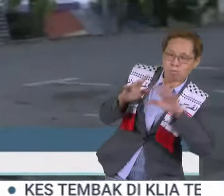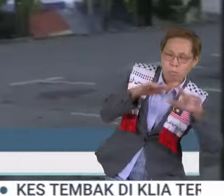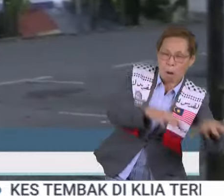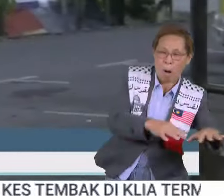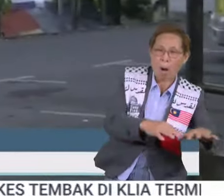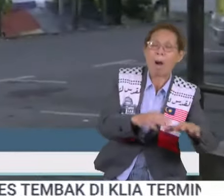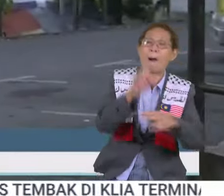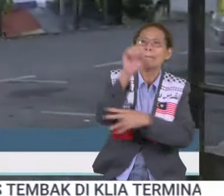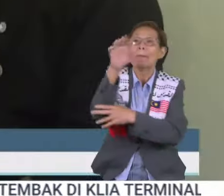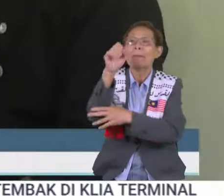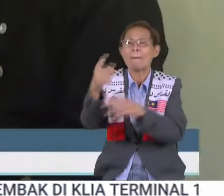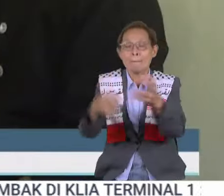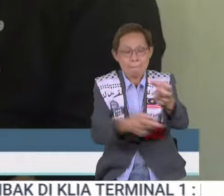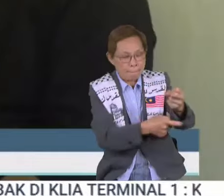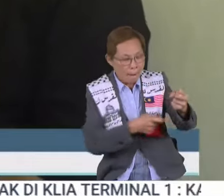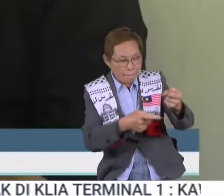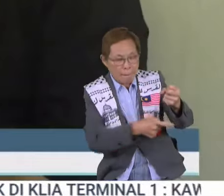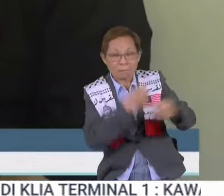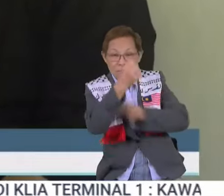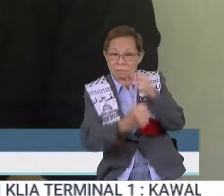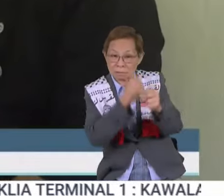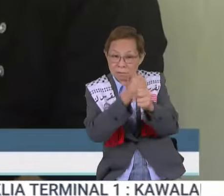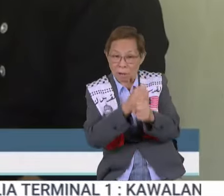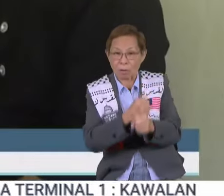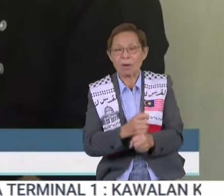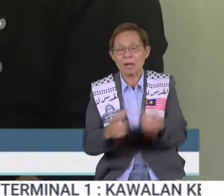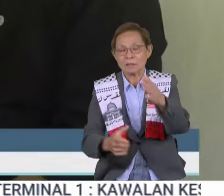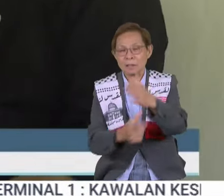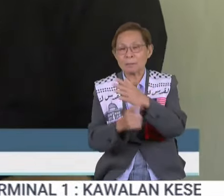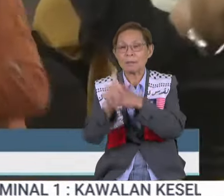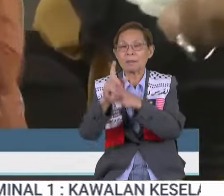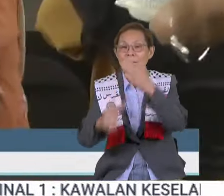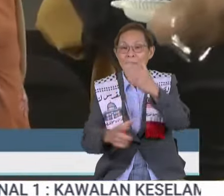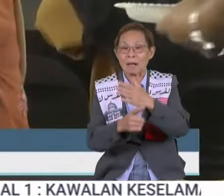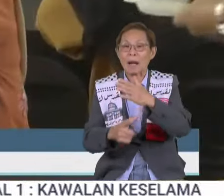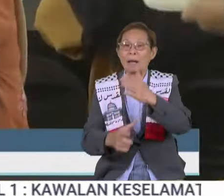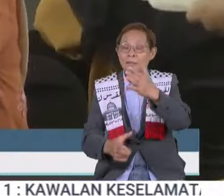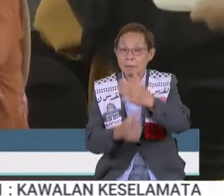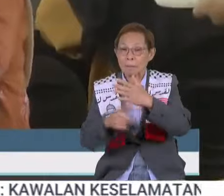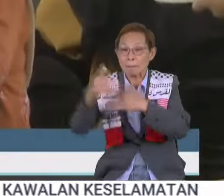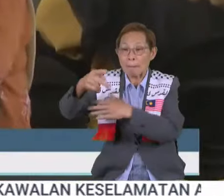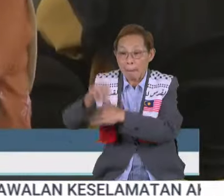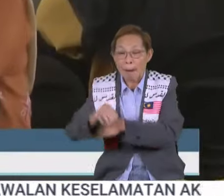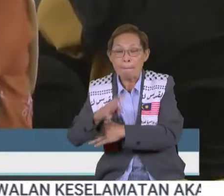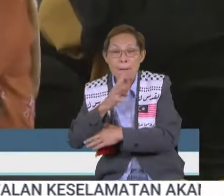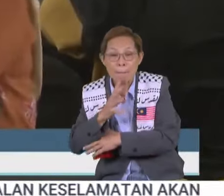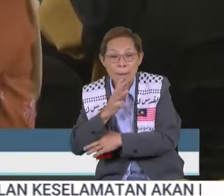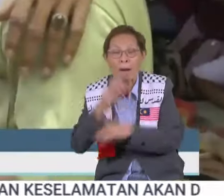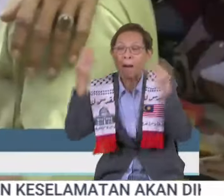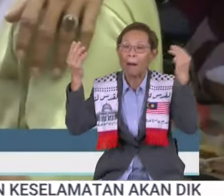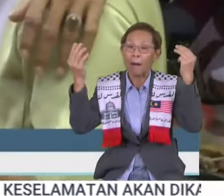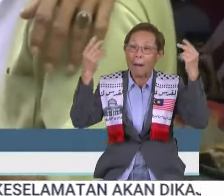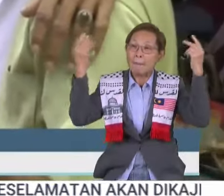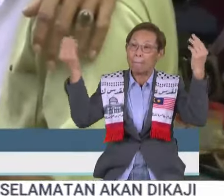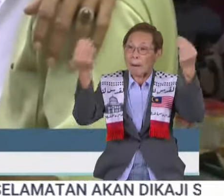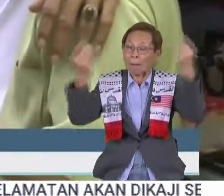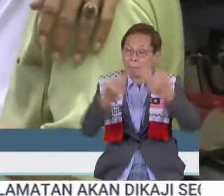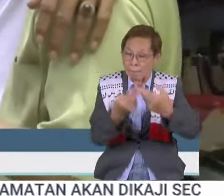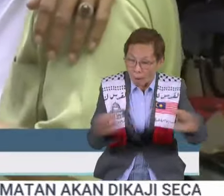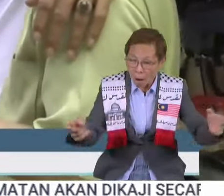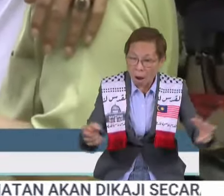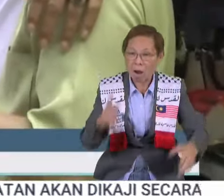ini. Timbalan Ketua Menteri Datuk Seri Panglima Dr. Joachim Gun Salam yang juga Adun Kundasang yakin majlis yang dijadualkan